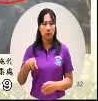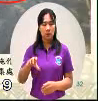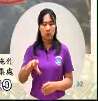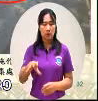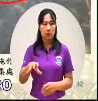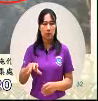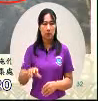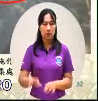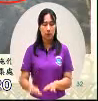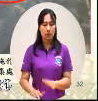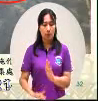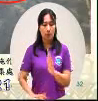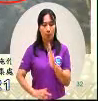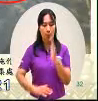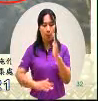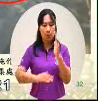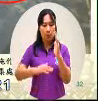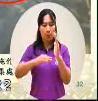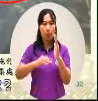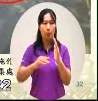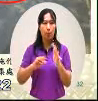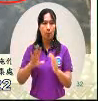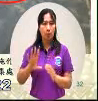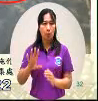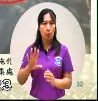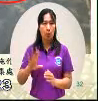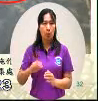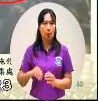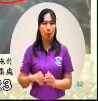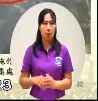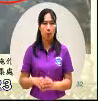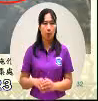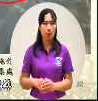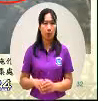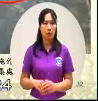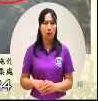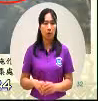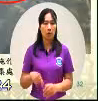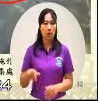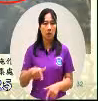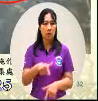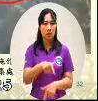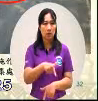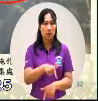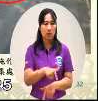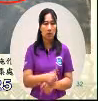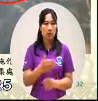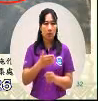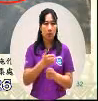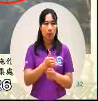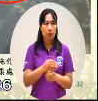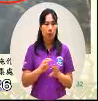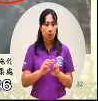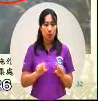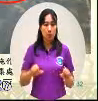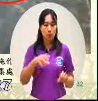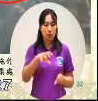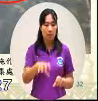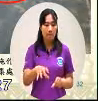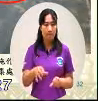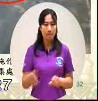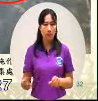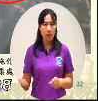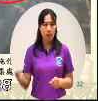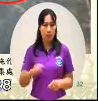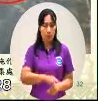么这个水呢都是由这个南一沙路过来，然后这边是有玛雅。那